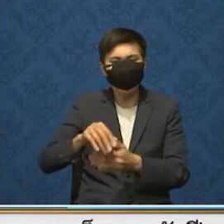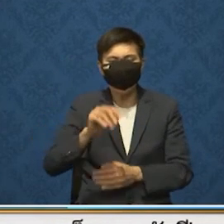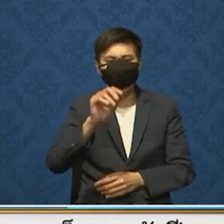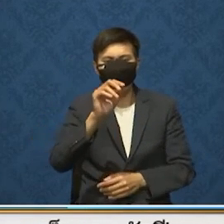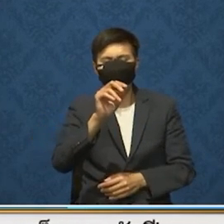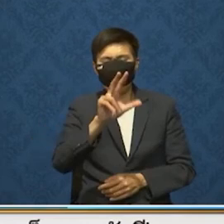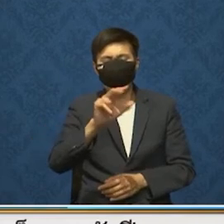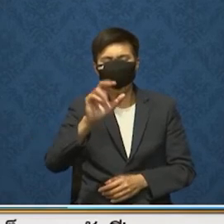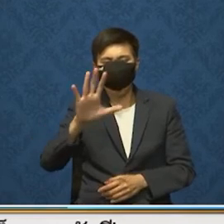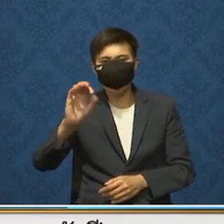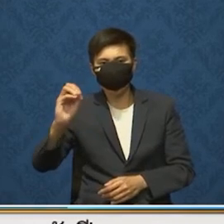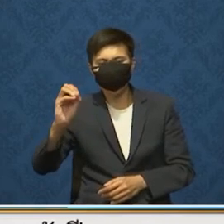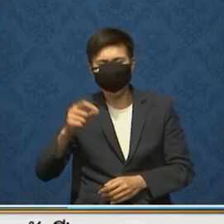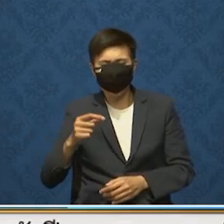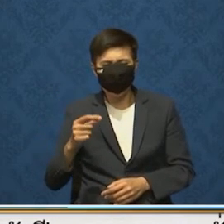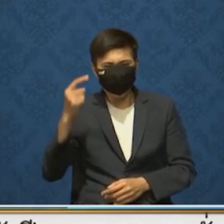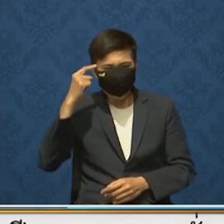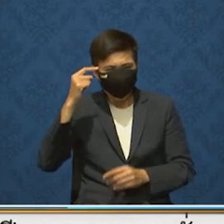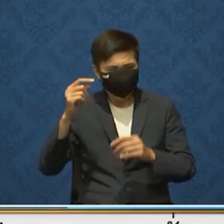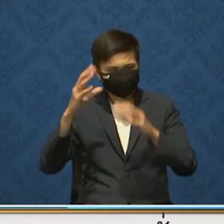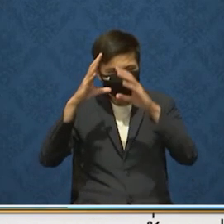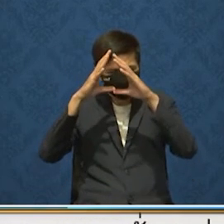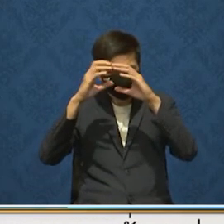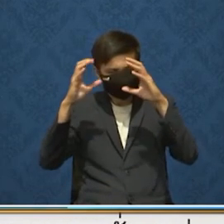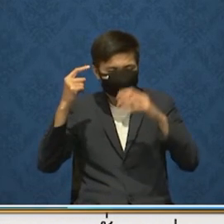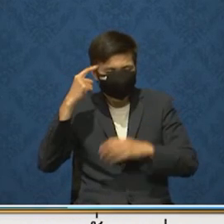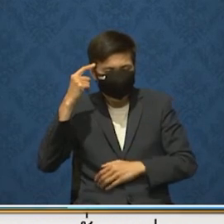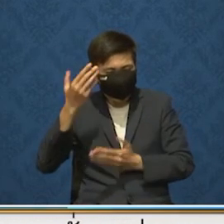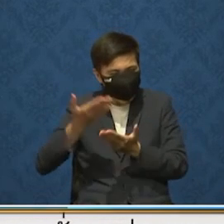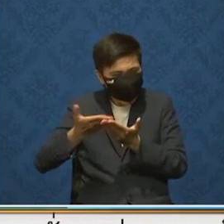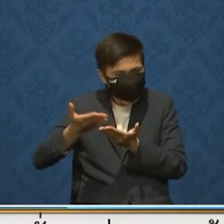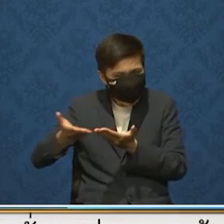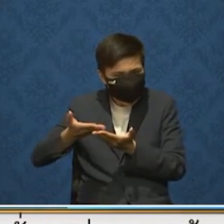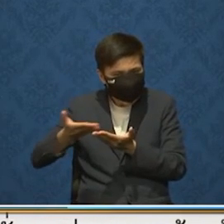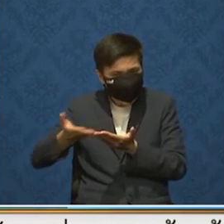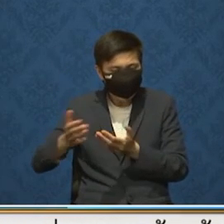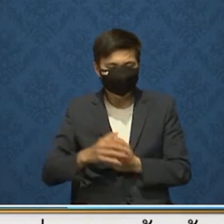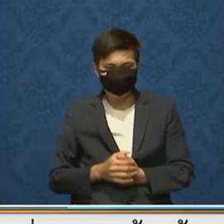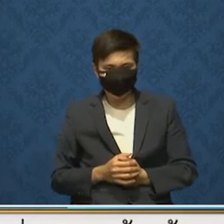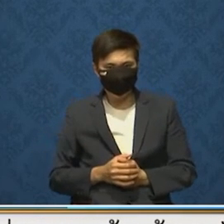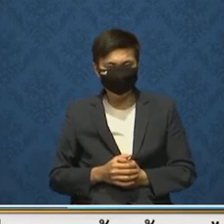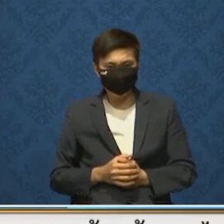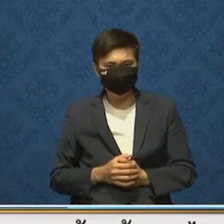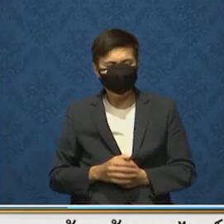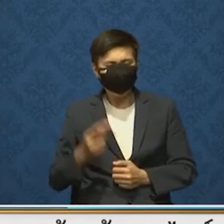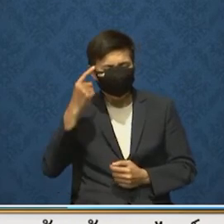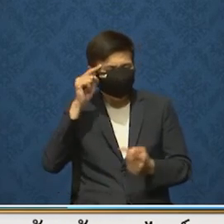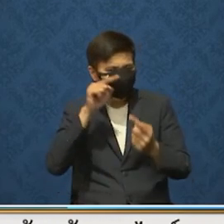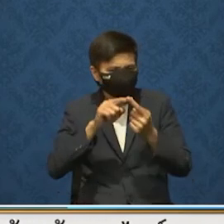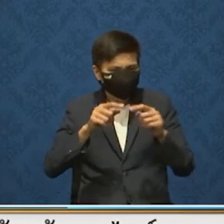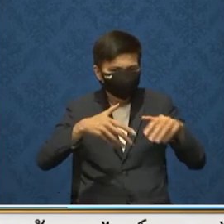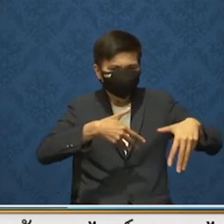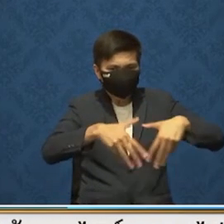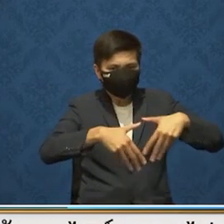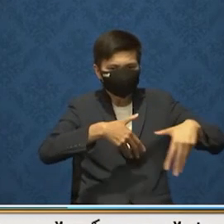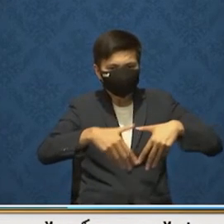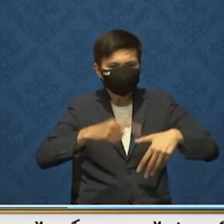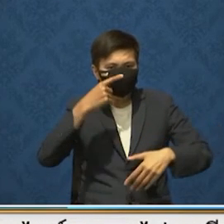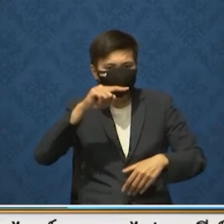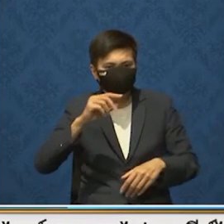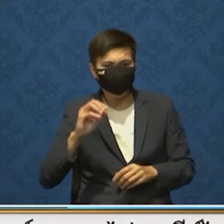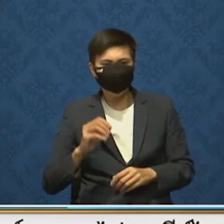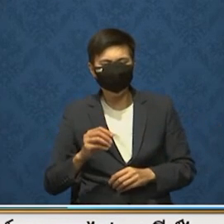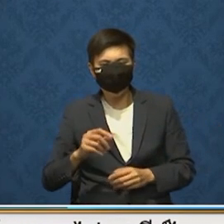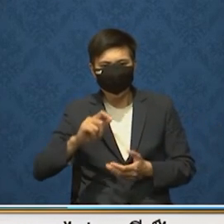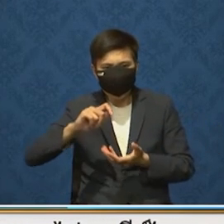สมองมจะซื้อ ซื้อนะครับมนไม่ได้ถึงกำหนึ่ที่พนองประชาชนคนไยหวจะมีอยู่มีกนกนไหมนะครั